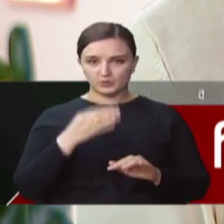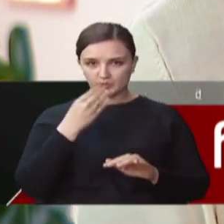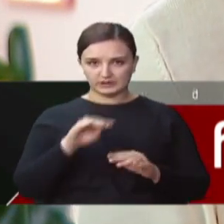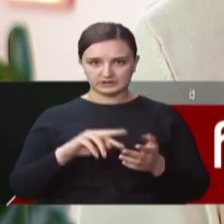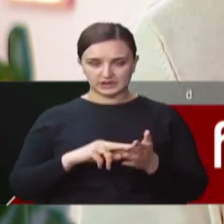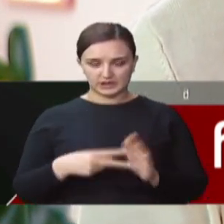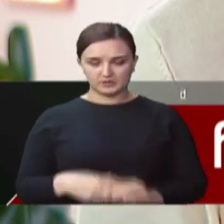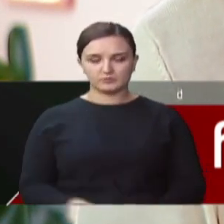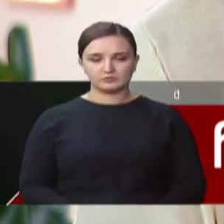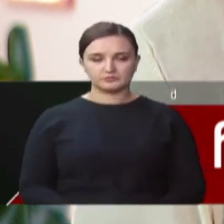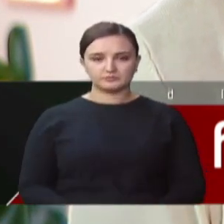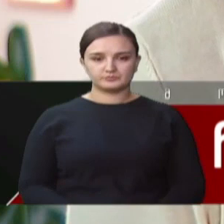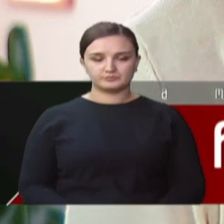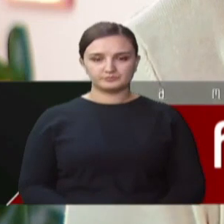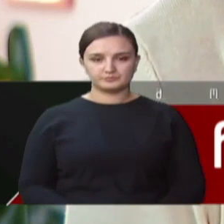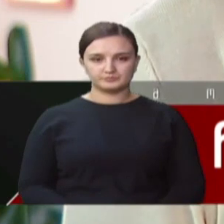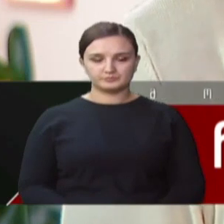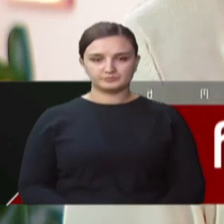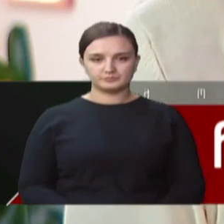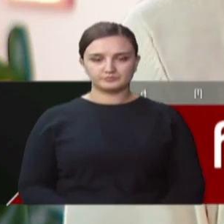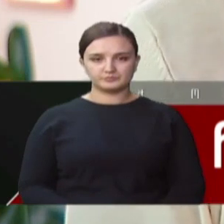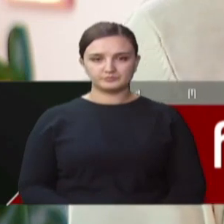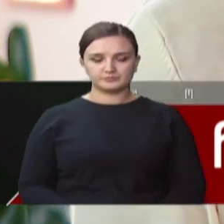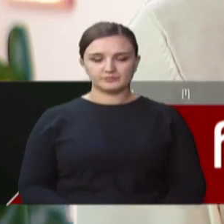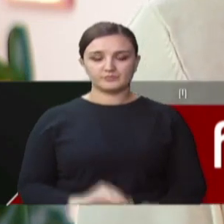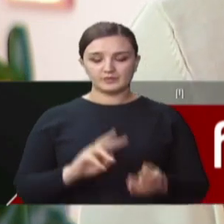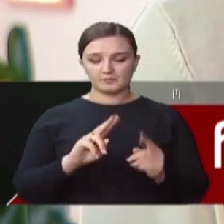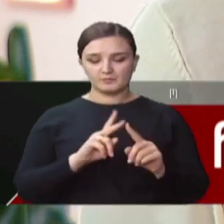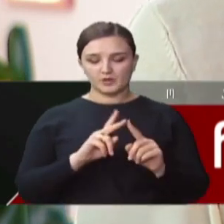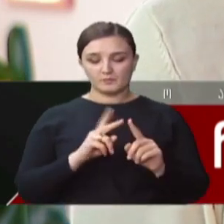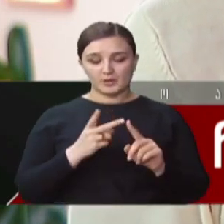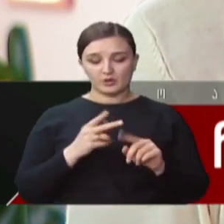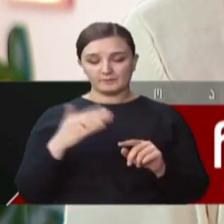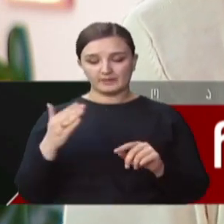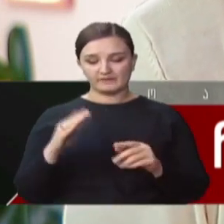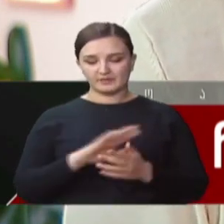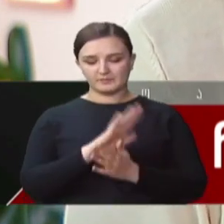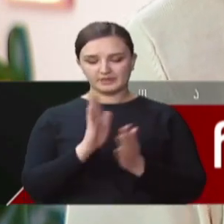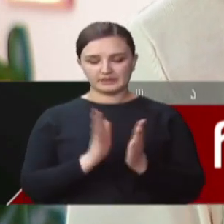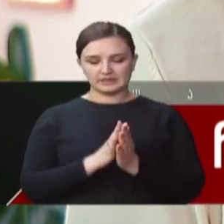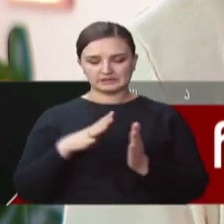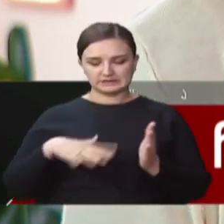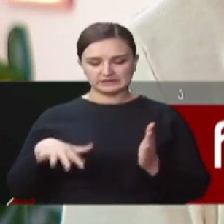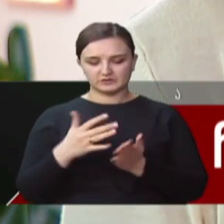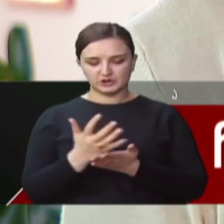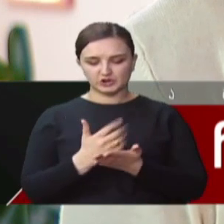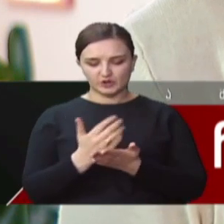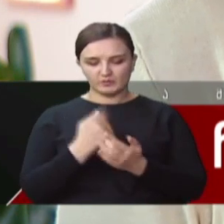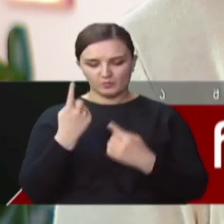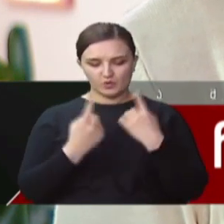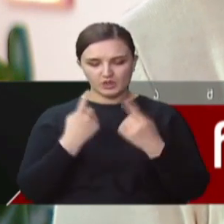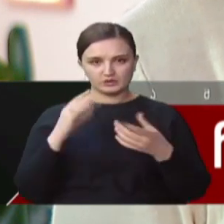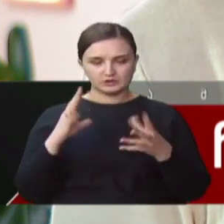და უკვე ეცოდნება საიტკენ უნდა მიმართოს ძალისხმევა, ხოლო მეორე მხრივ მთელი ქვეყნის მასშტაბით შეგროვებული მონაცემების ანალიზი